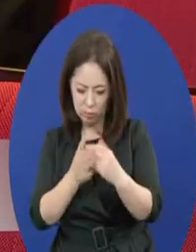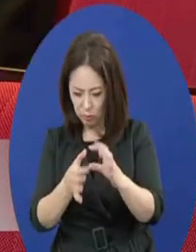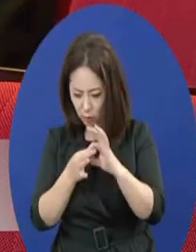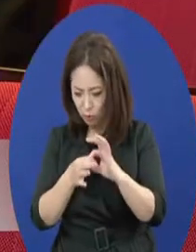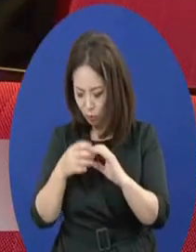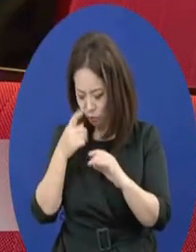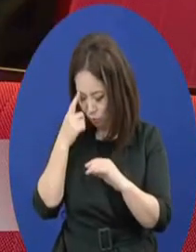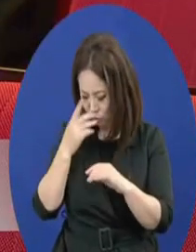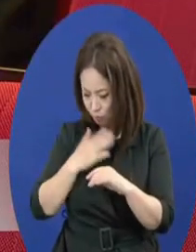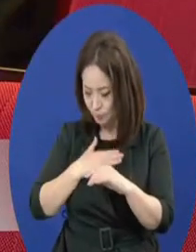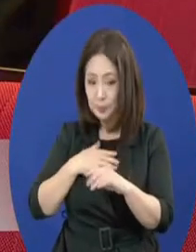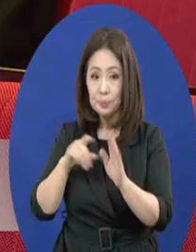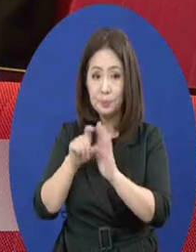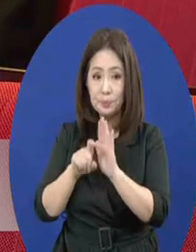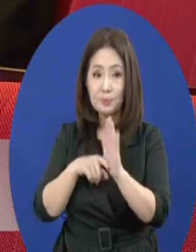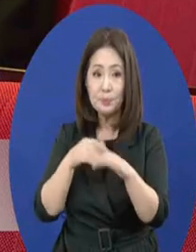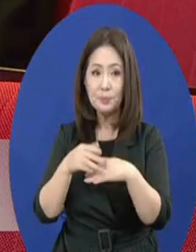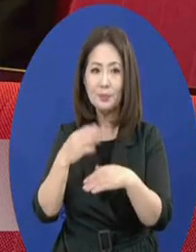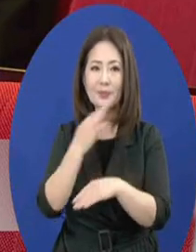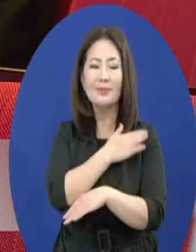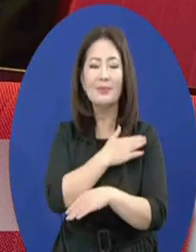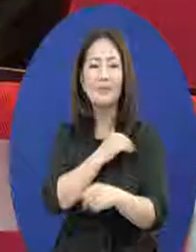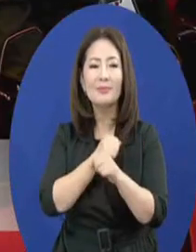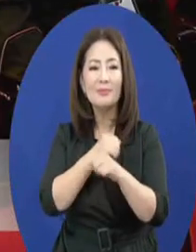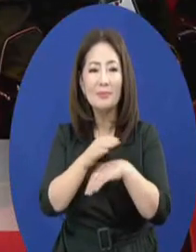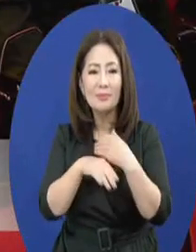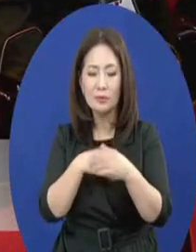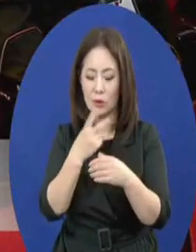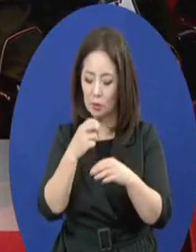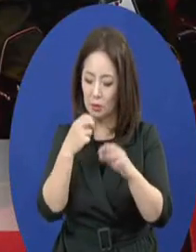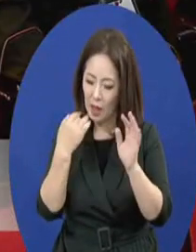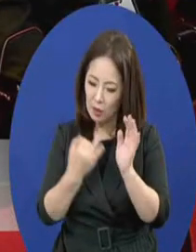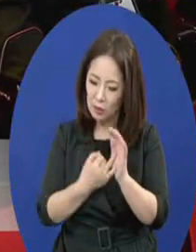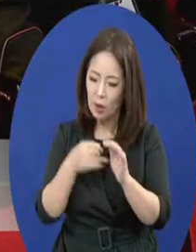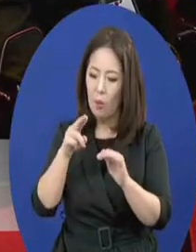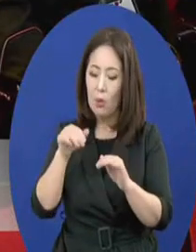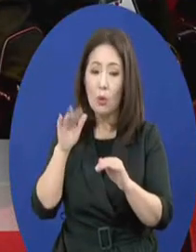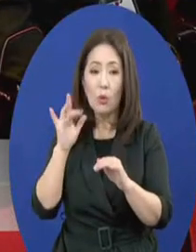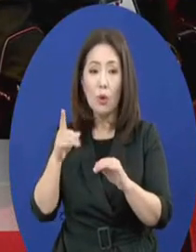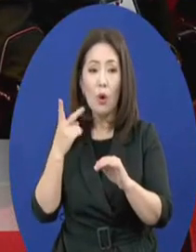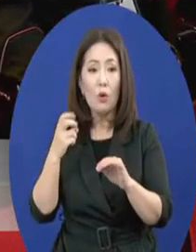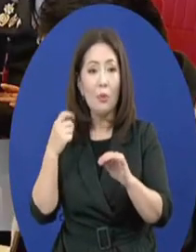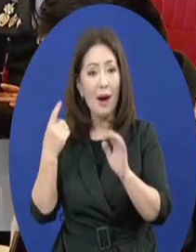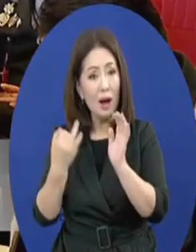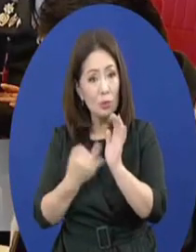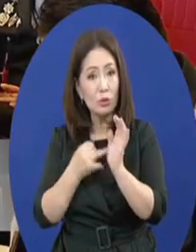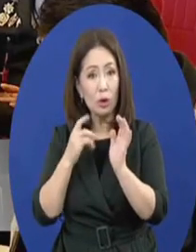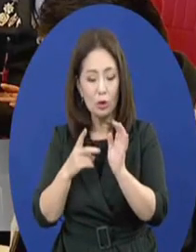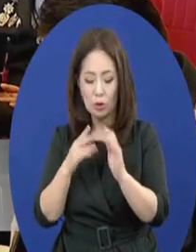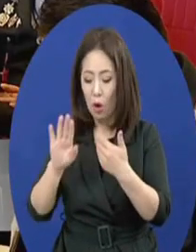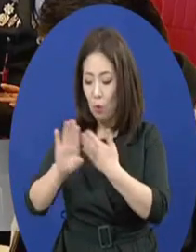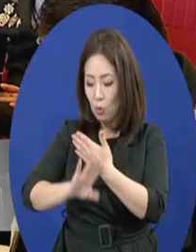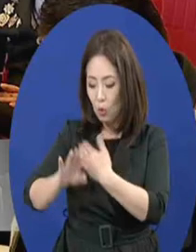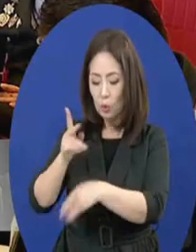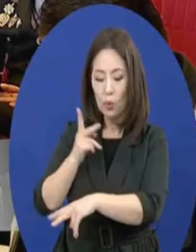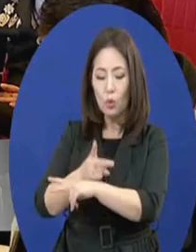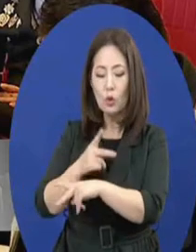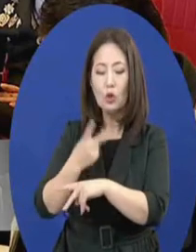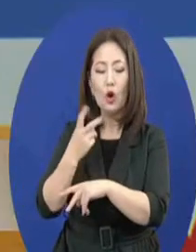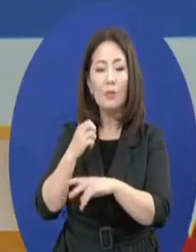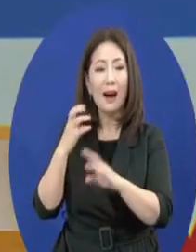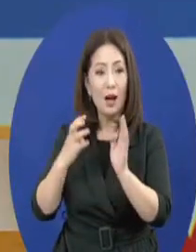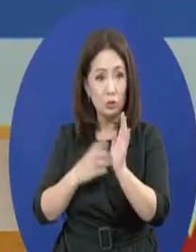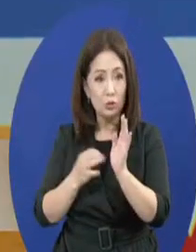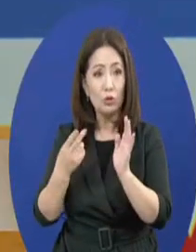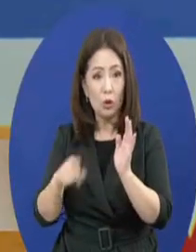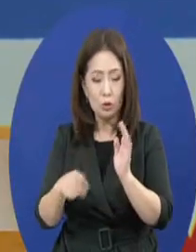хөтөлбөрийг 2016 онд, цагдаагийн албаны тухай хуулийг 2017 онд, прокурорын тухай хуулийг 2017 онд, өмгөөлийн тухай хуулийг 2019